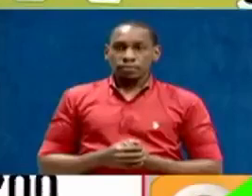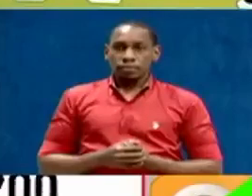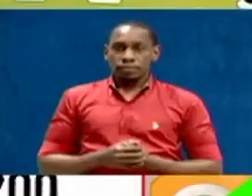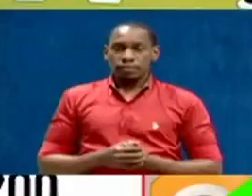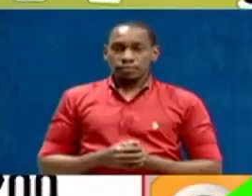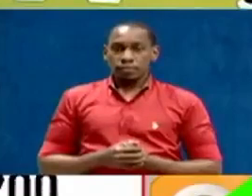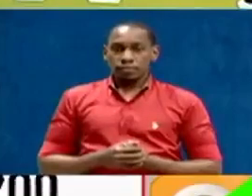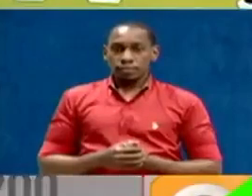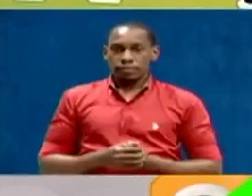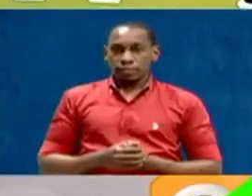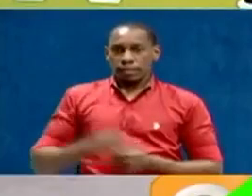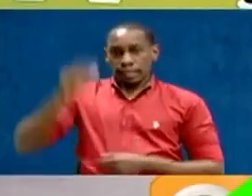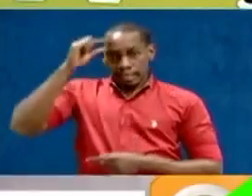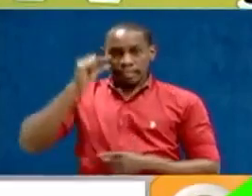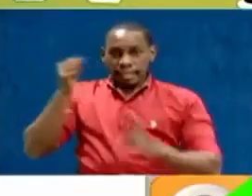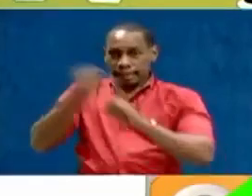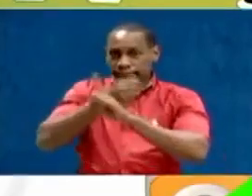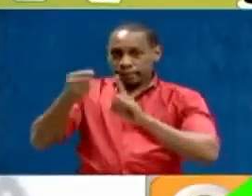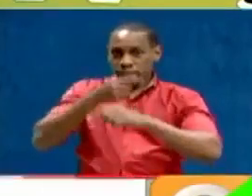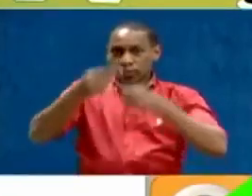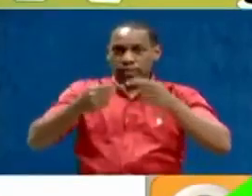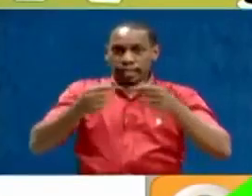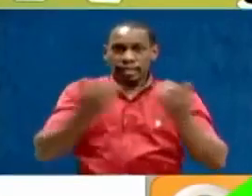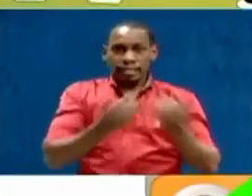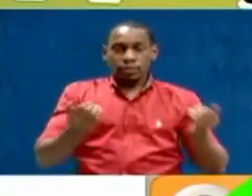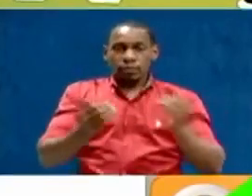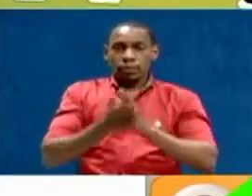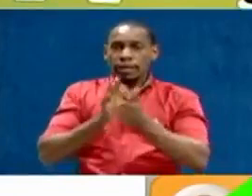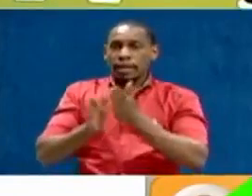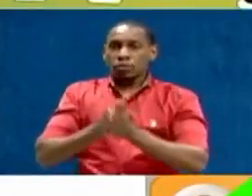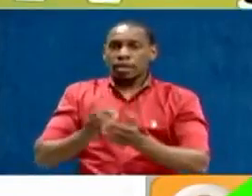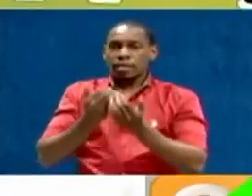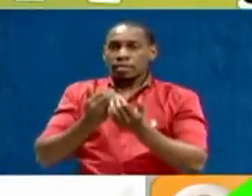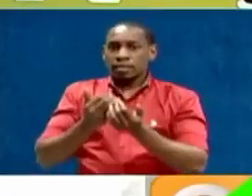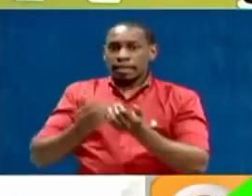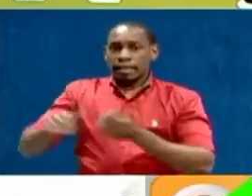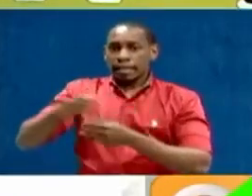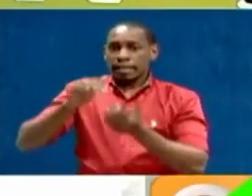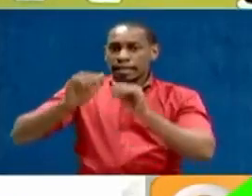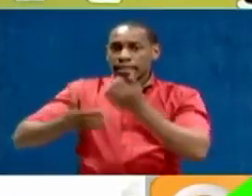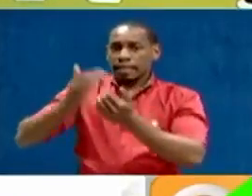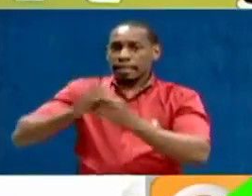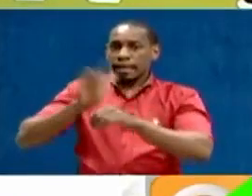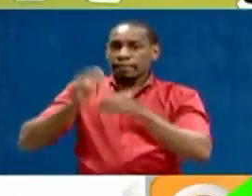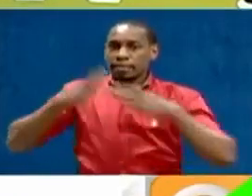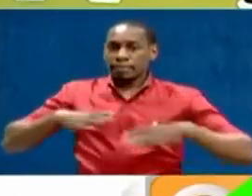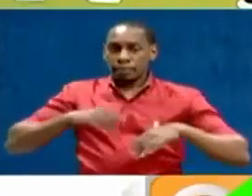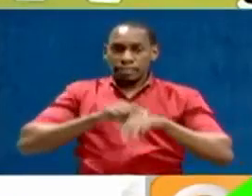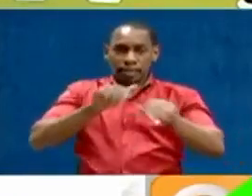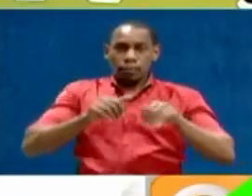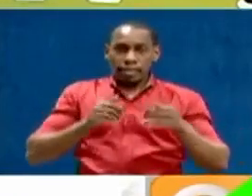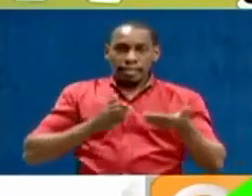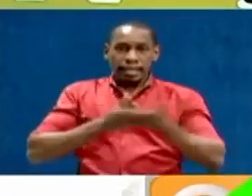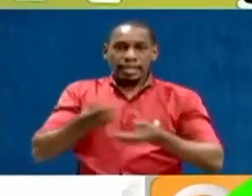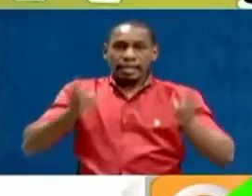Ongezeko la visa vya dhulma za kijinsia dhidi ya watoto, mbali na ukosefu wa makao maalum ya kuwashughulikia waathiriwa wanaposubiri